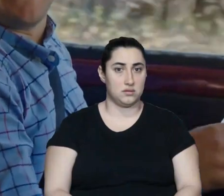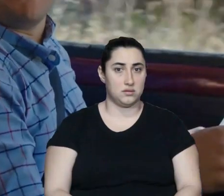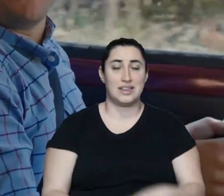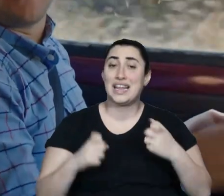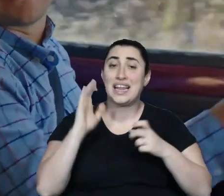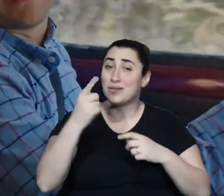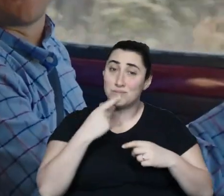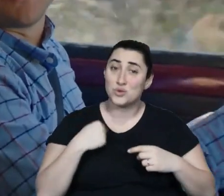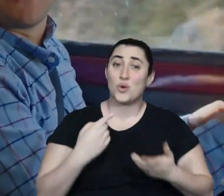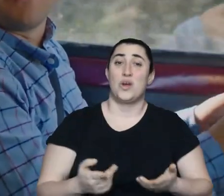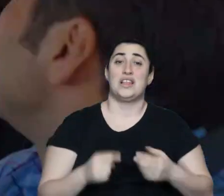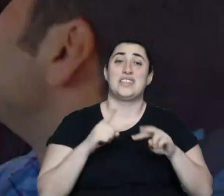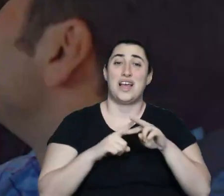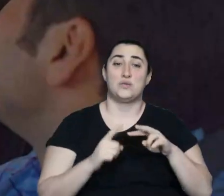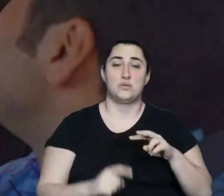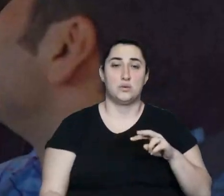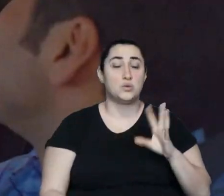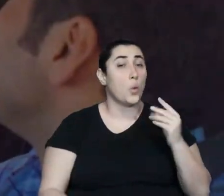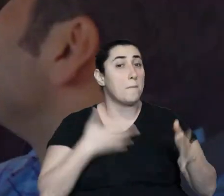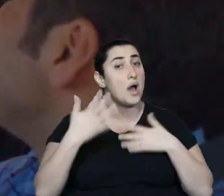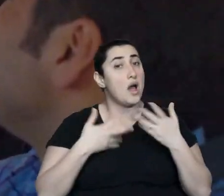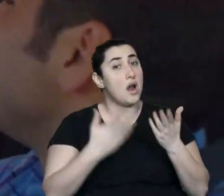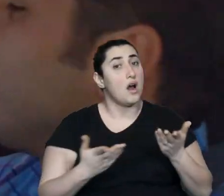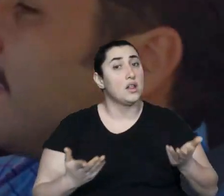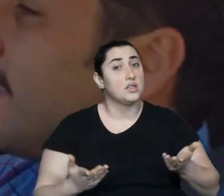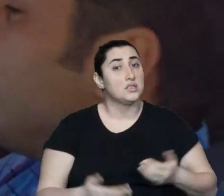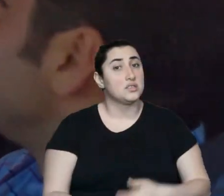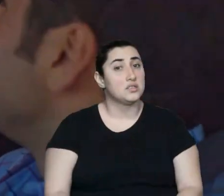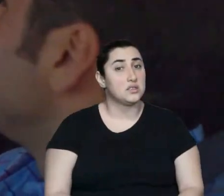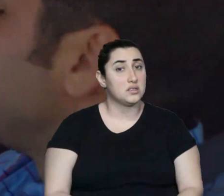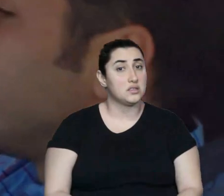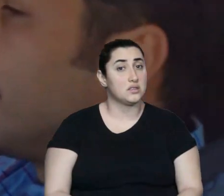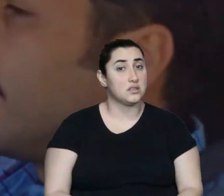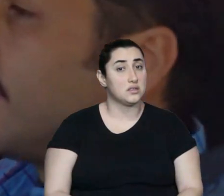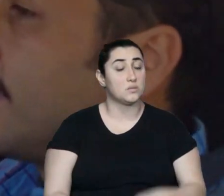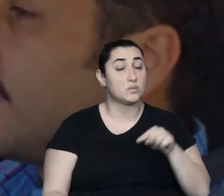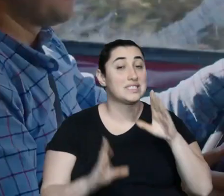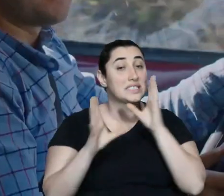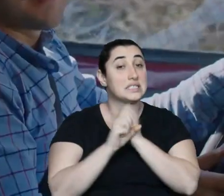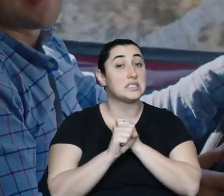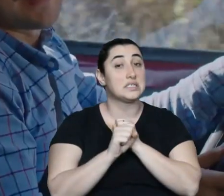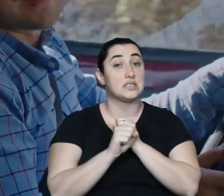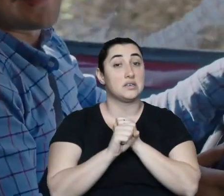Bari nereye gittiğimi söylesen Aysu'ma söyleyeyim. Ne kadar meraklısın ya. Bu bir sır.